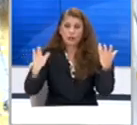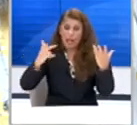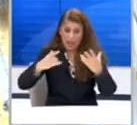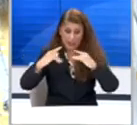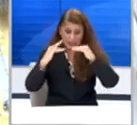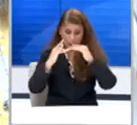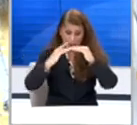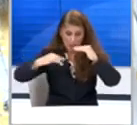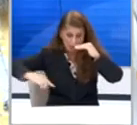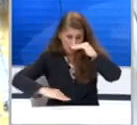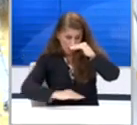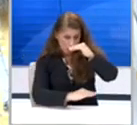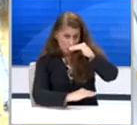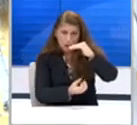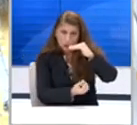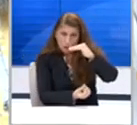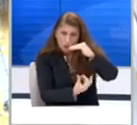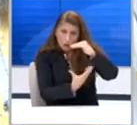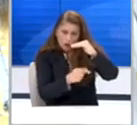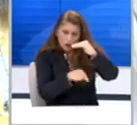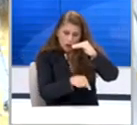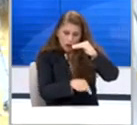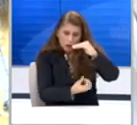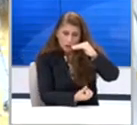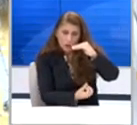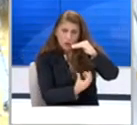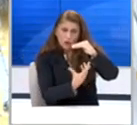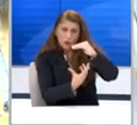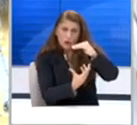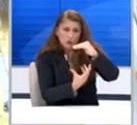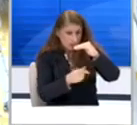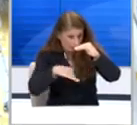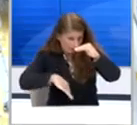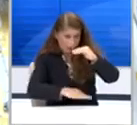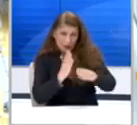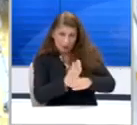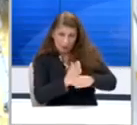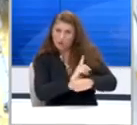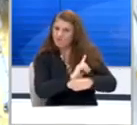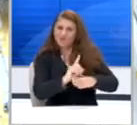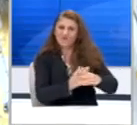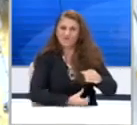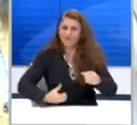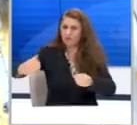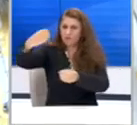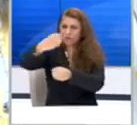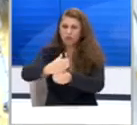την λιχνίαν και λάμπη πάση της εν τη οικία.